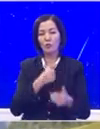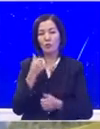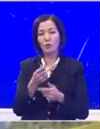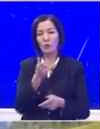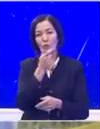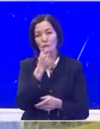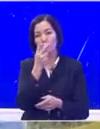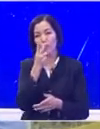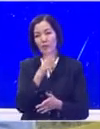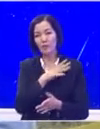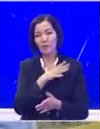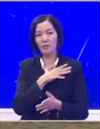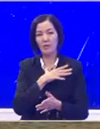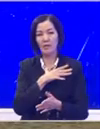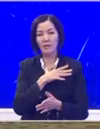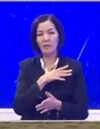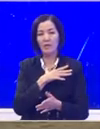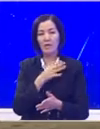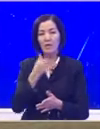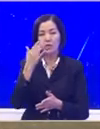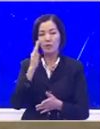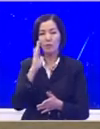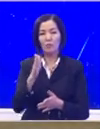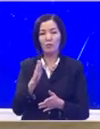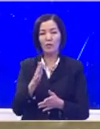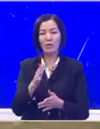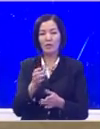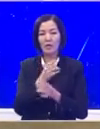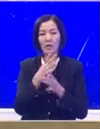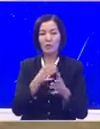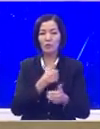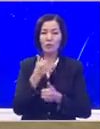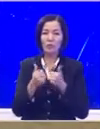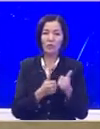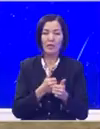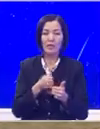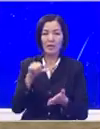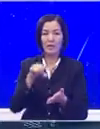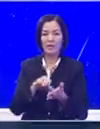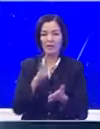куәсі болды. Ал атбегілер алда жаз бойы болатын айтулы додаларға ат